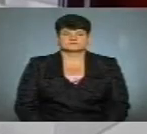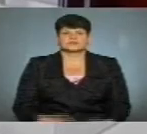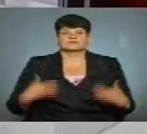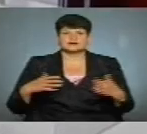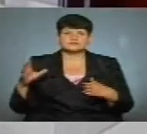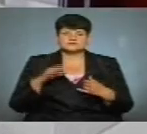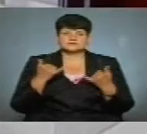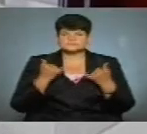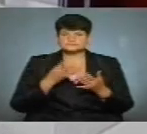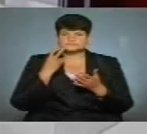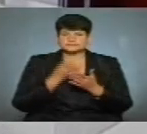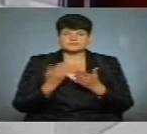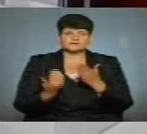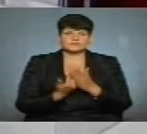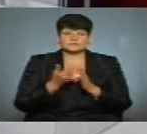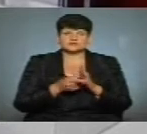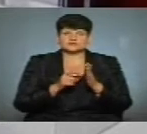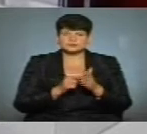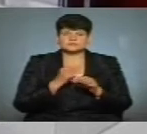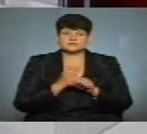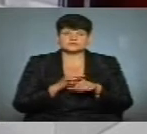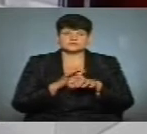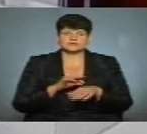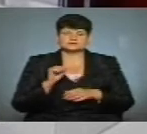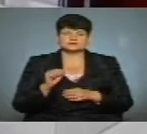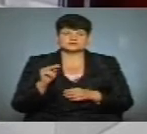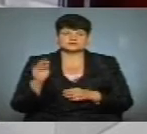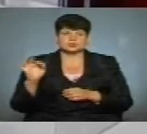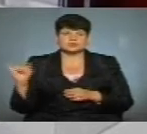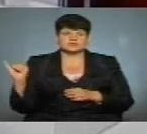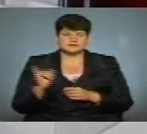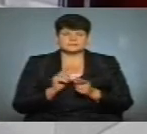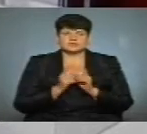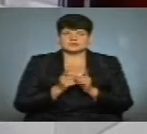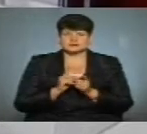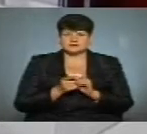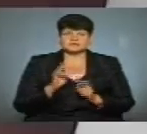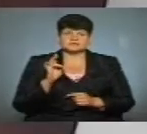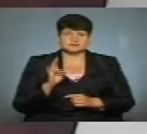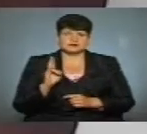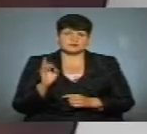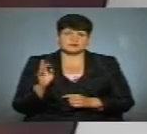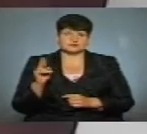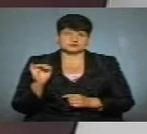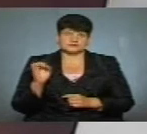Вітаю всіх, хто зараз з нами. Ви дивитесь новини. У студії працює ведуча Анастасія Чичко і сурдоперекладач Надія Коцовська.